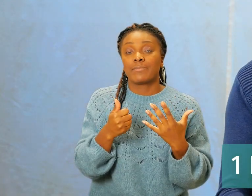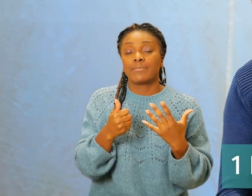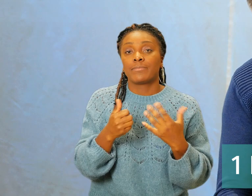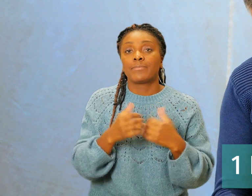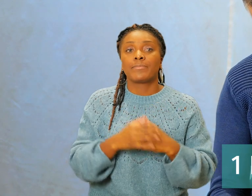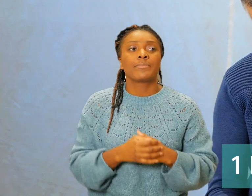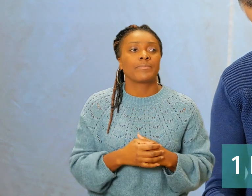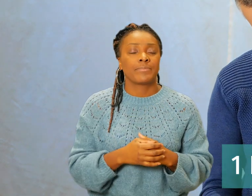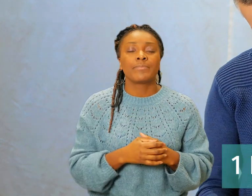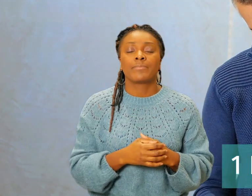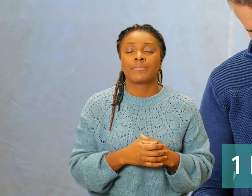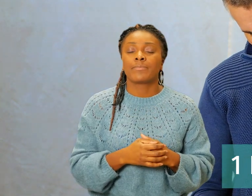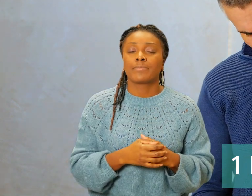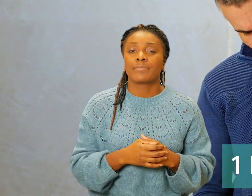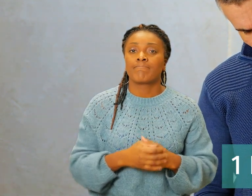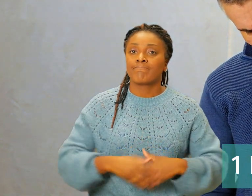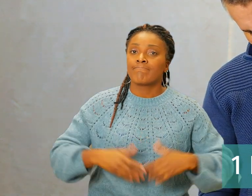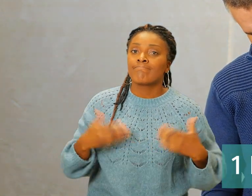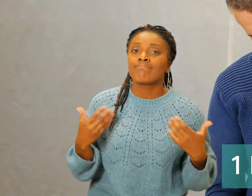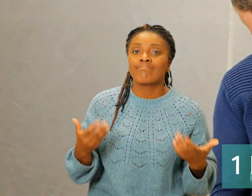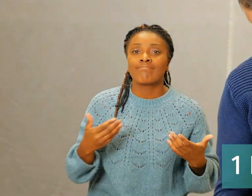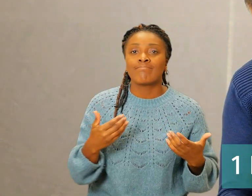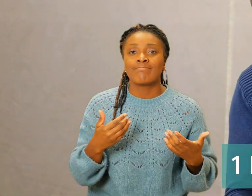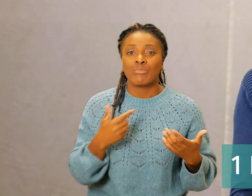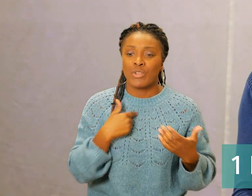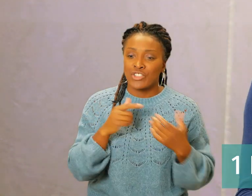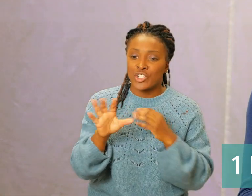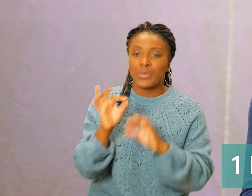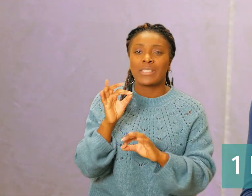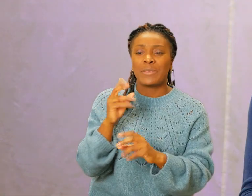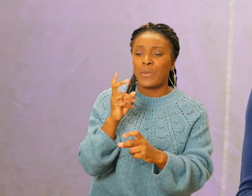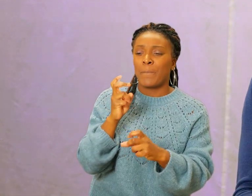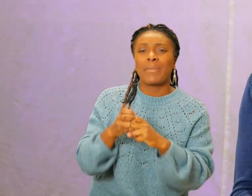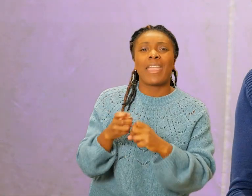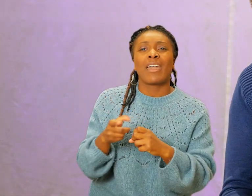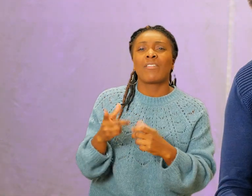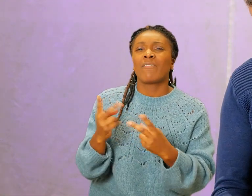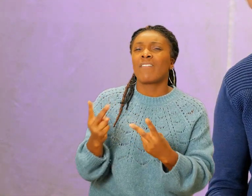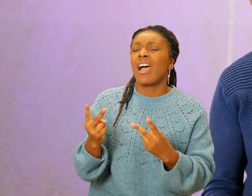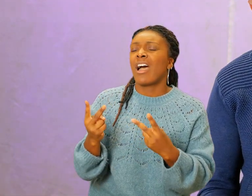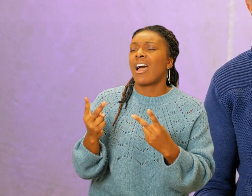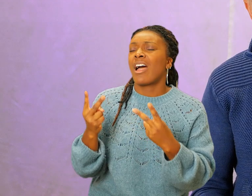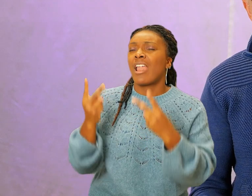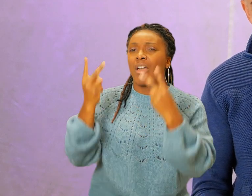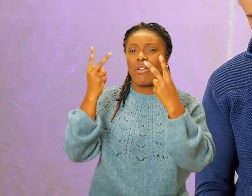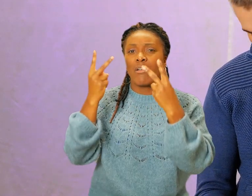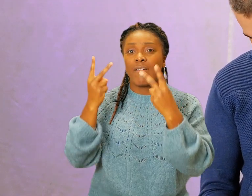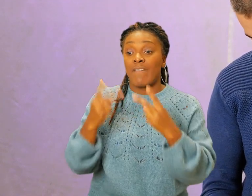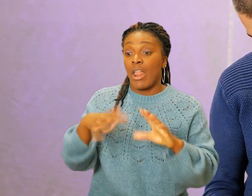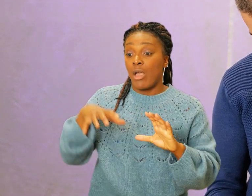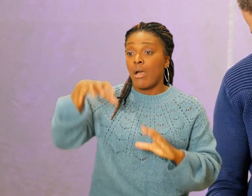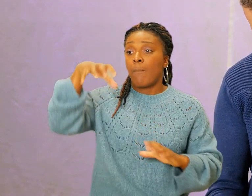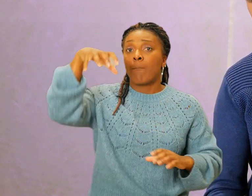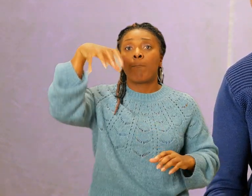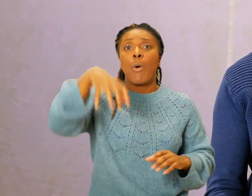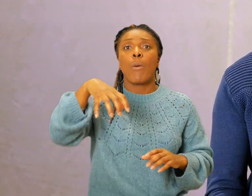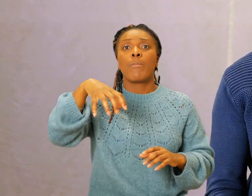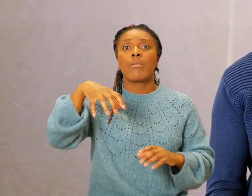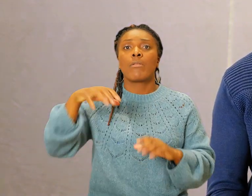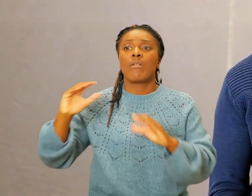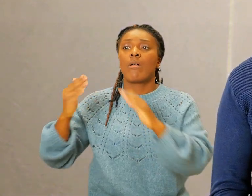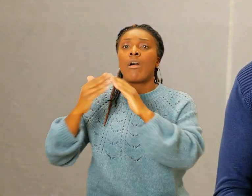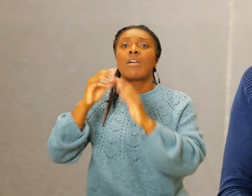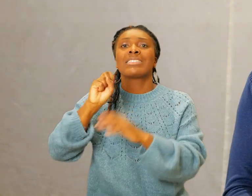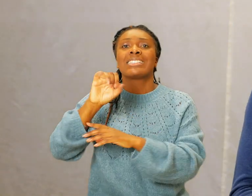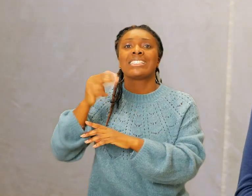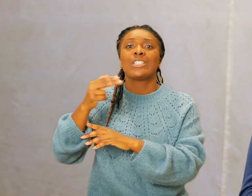en effet ce que dit l'Écriture à ce sujet. J'ai choisi une pierre de grande valeur et je la pose en sillon comme fondation. Celui qui